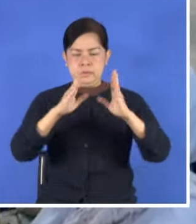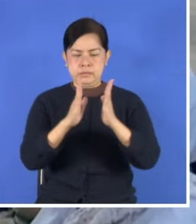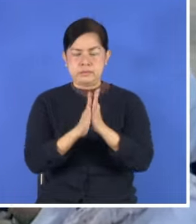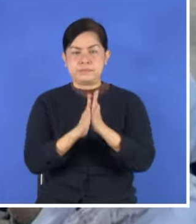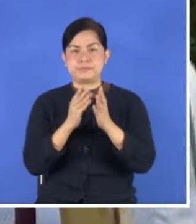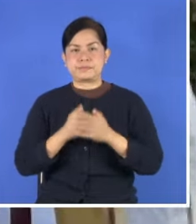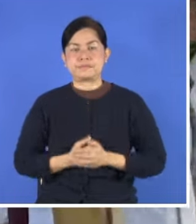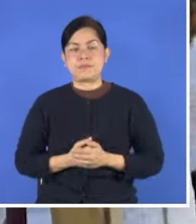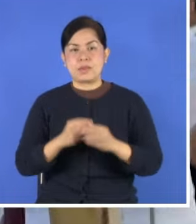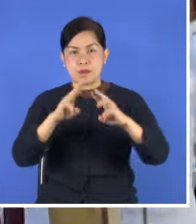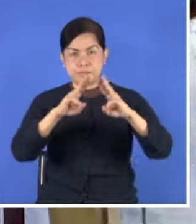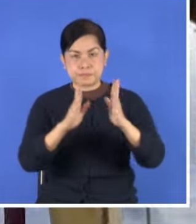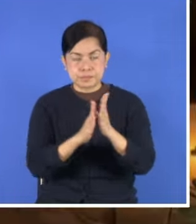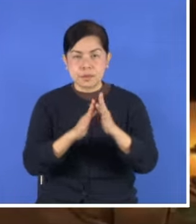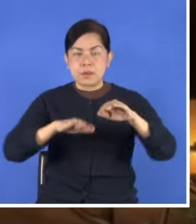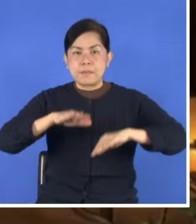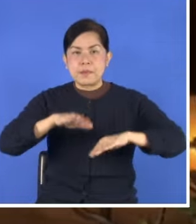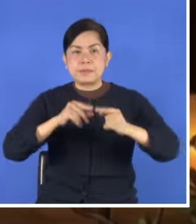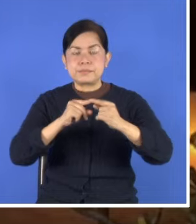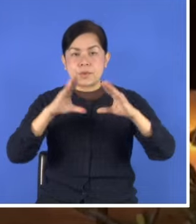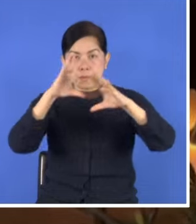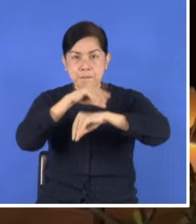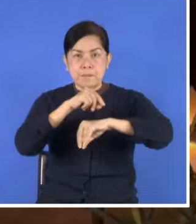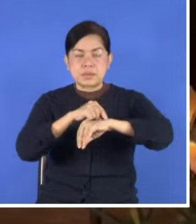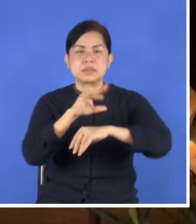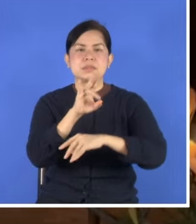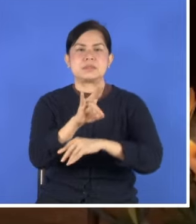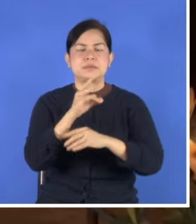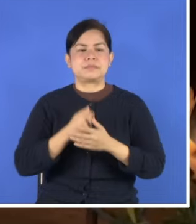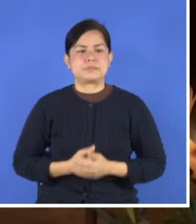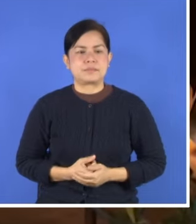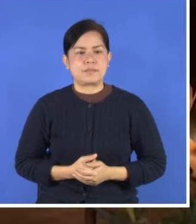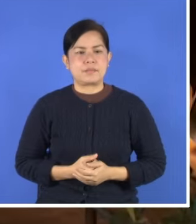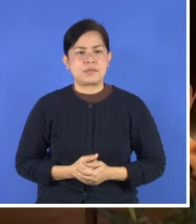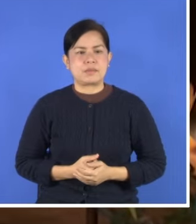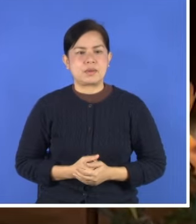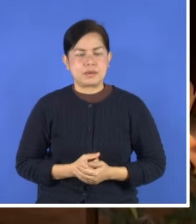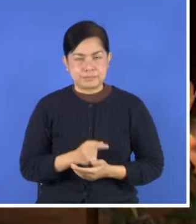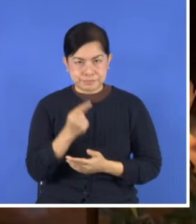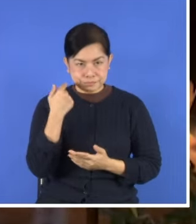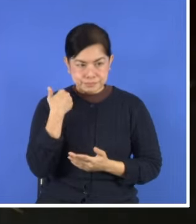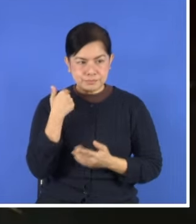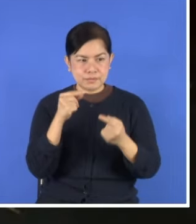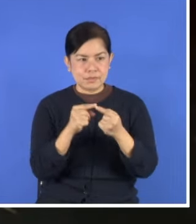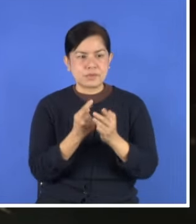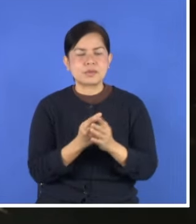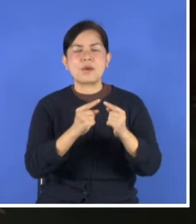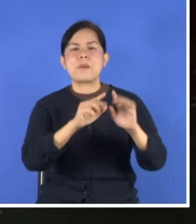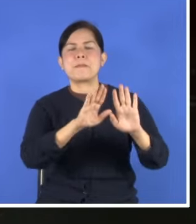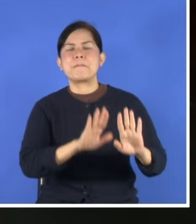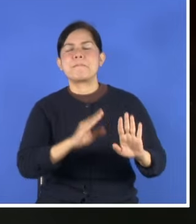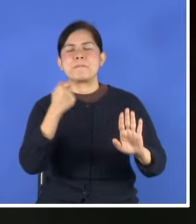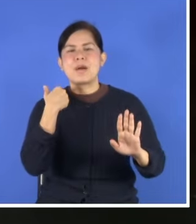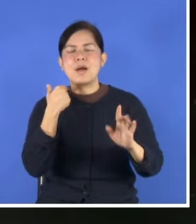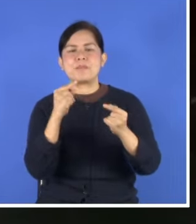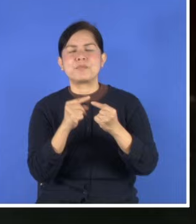เมืองเหมือนกันแต่เป็นช่วงประมาณ 19:00นึงค่ะจุดดวงประทีปที่ประดิษฐ์กันเองตามประเพณีโบราณคือ